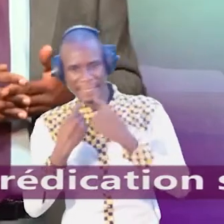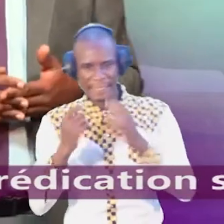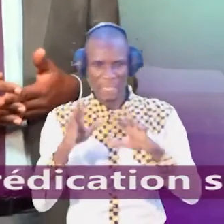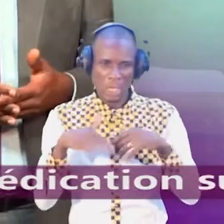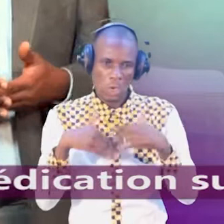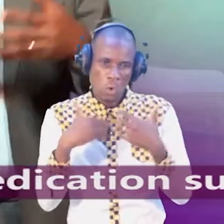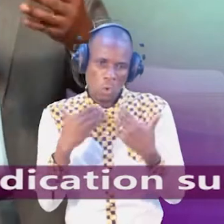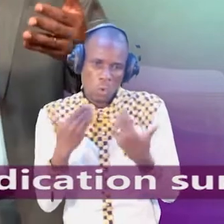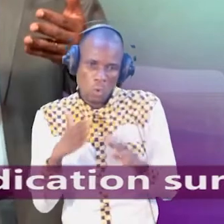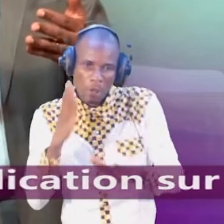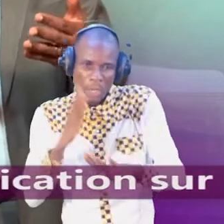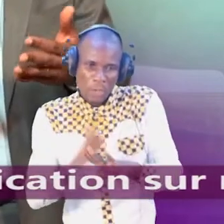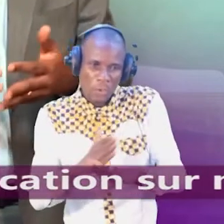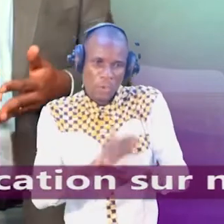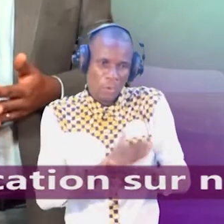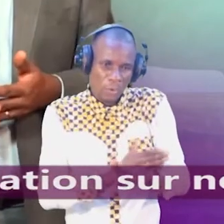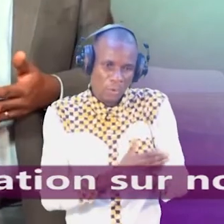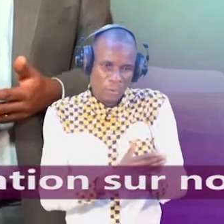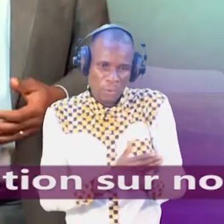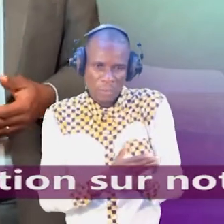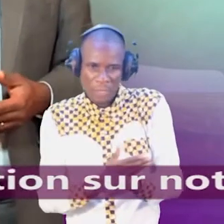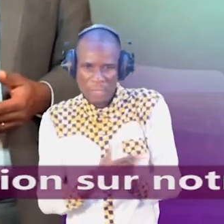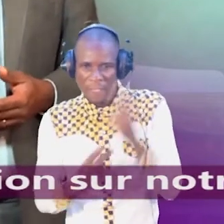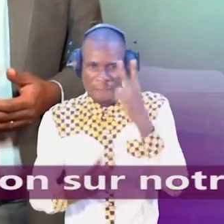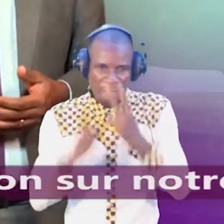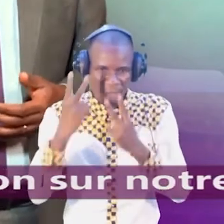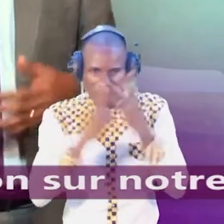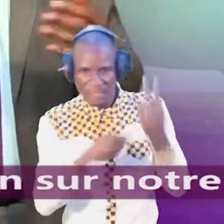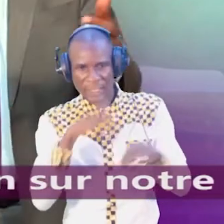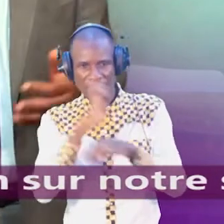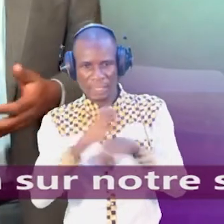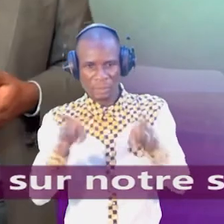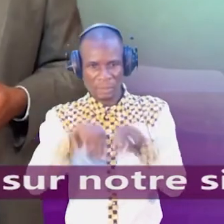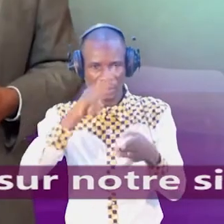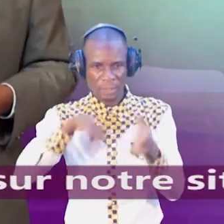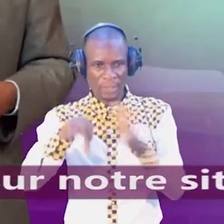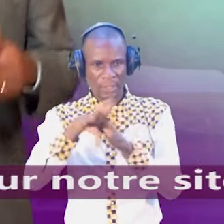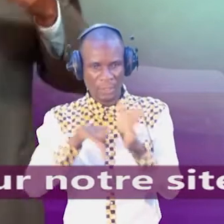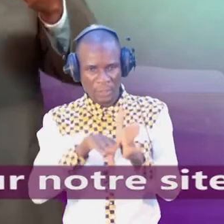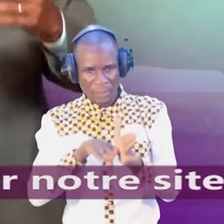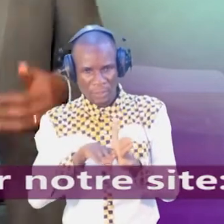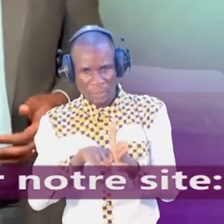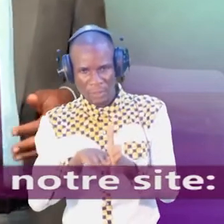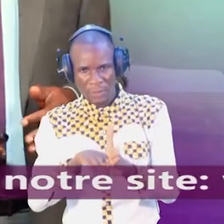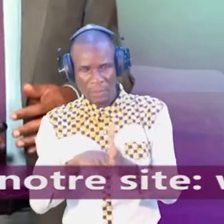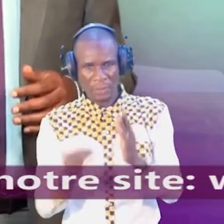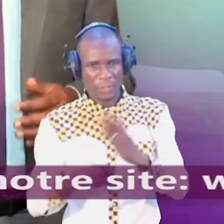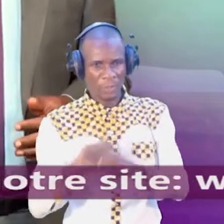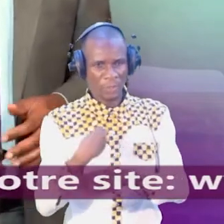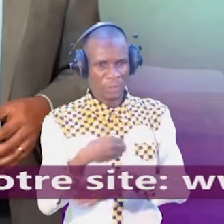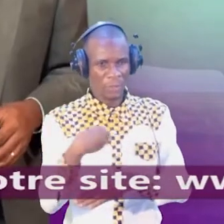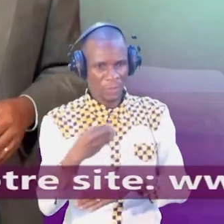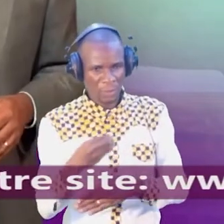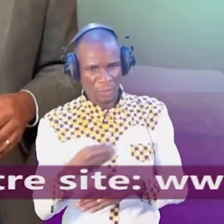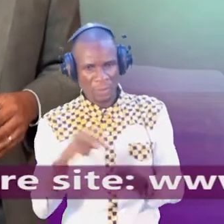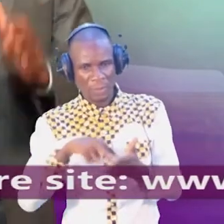Boni boni penza bato bako yiko mi pesa penza epa ya nzambe. Kasi bango, bazali kozala pe, eko tika motema na